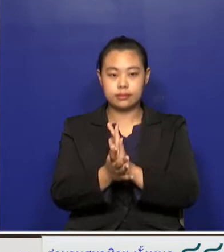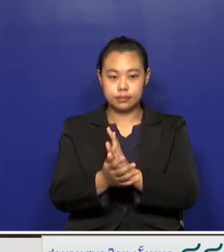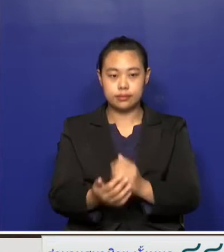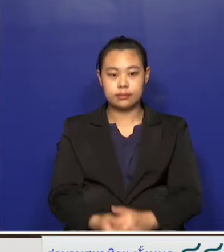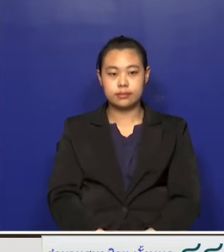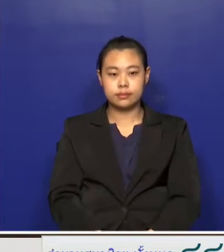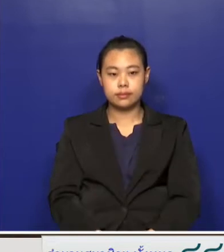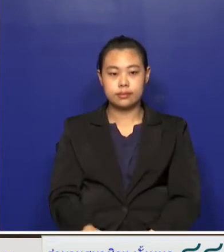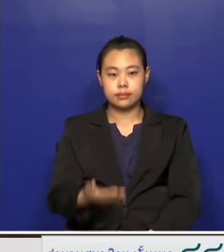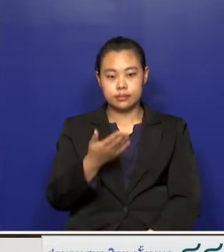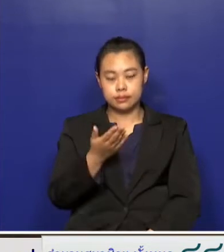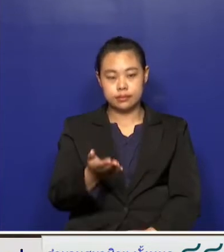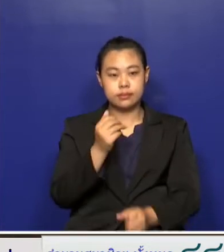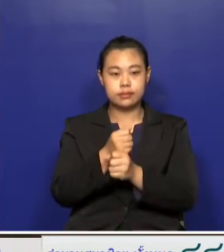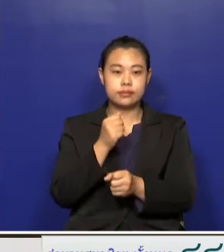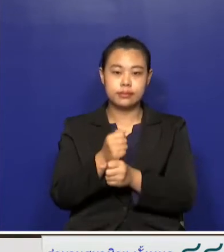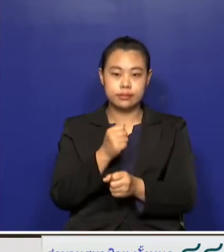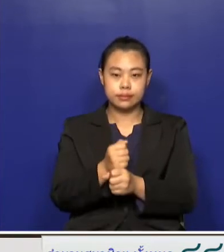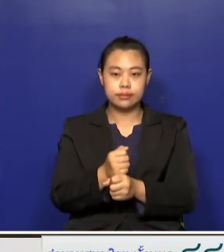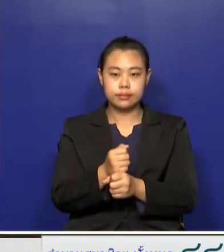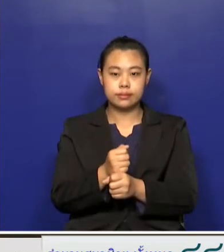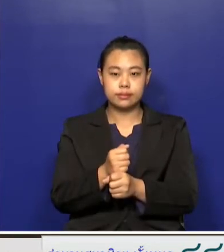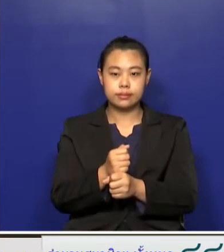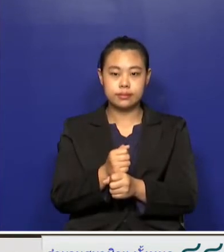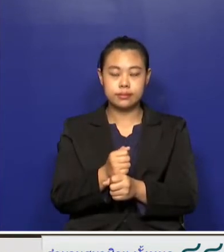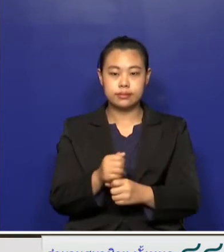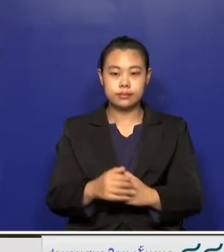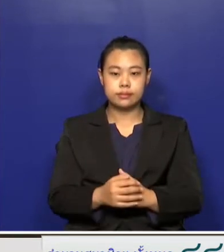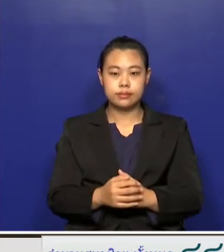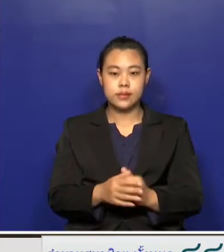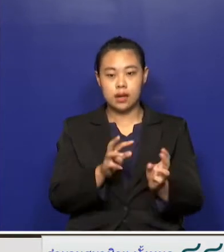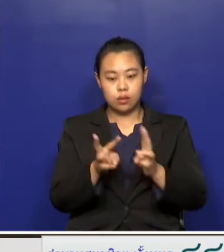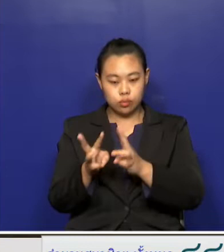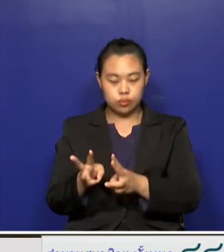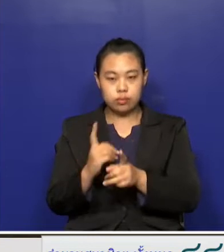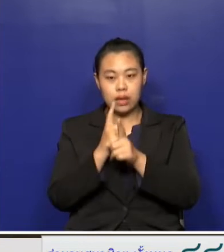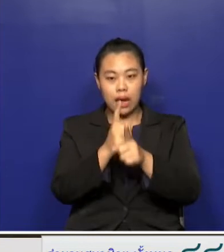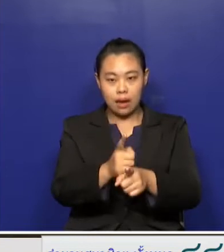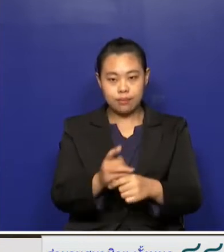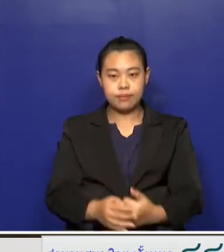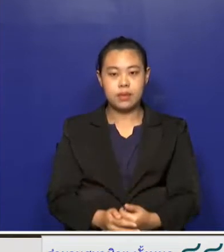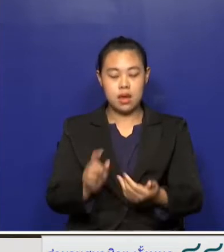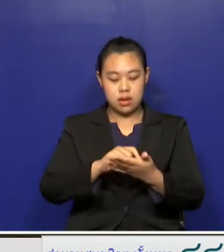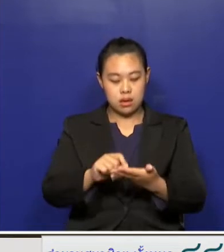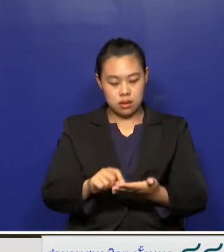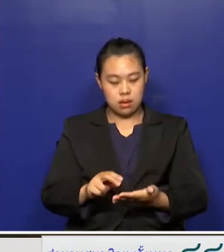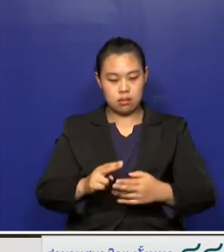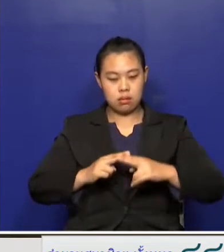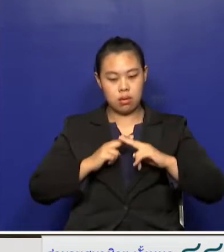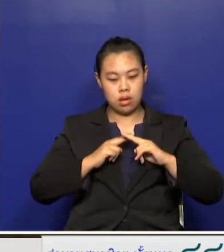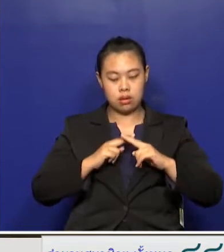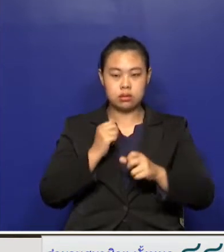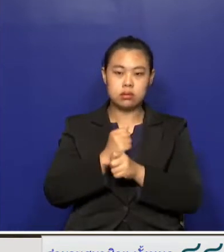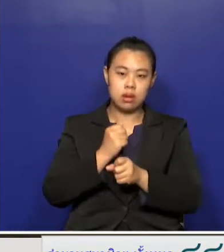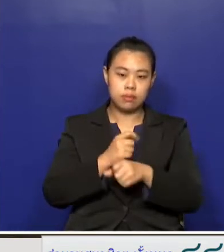ทำแผนตามเจตนารมณ์นั้นคือแนวทางการปฏิรูปไม่ใช่ท่านเขียนให้ท่านทำภายใต้